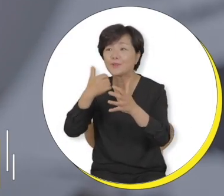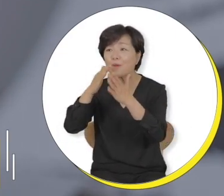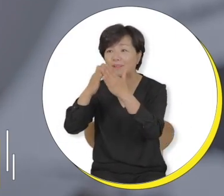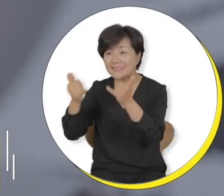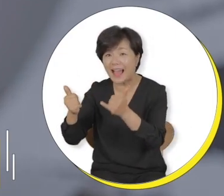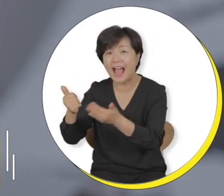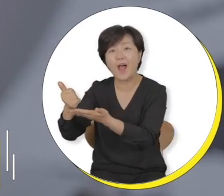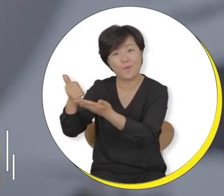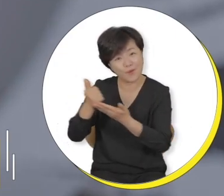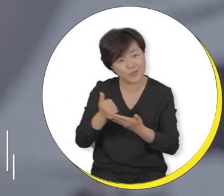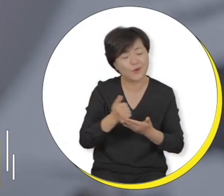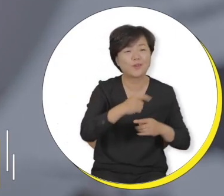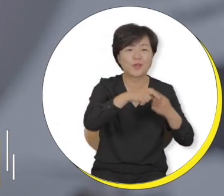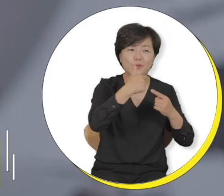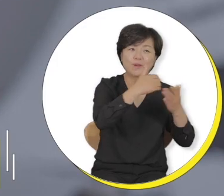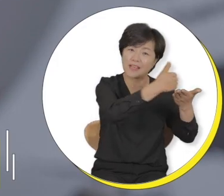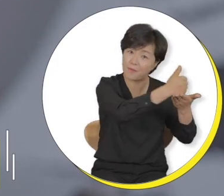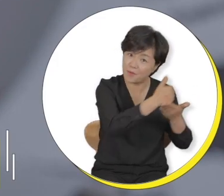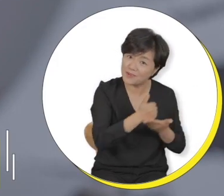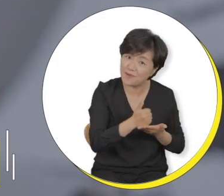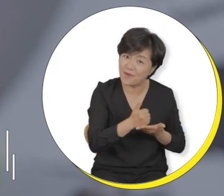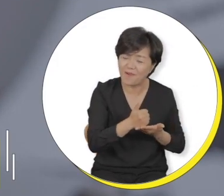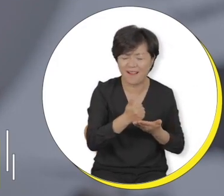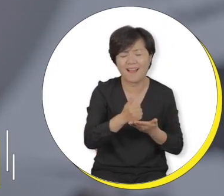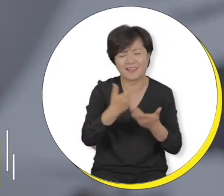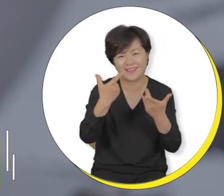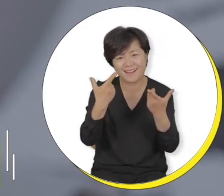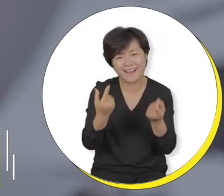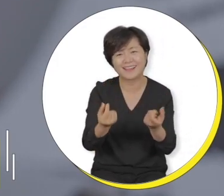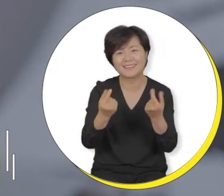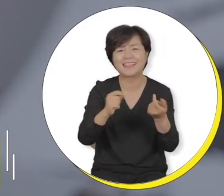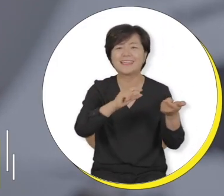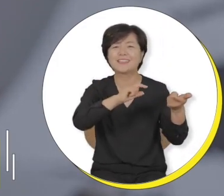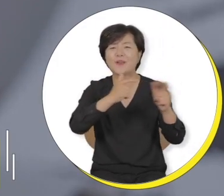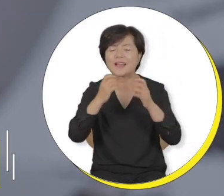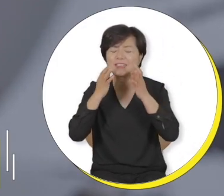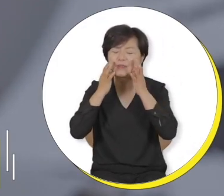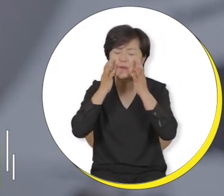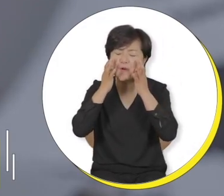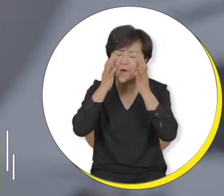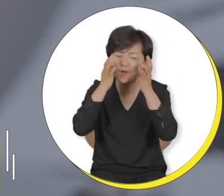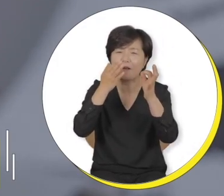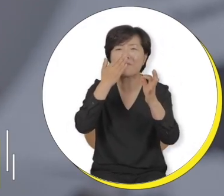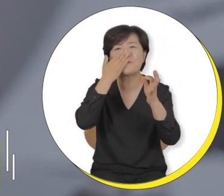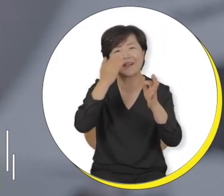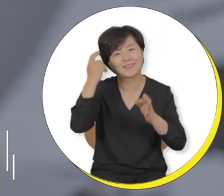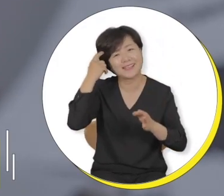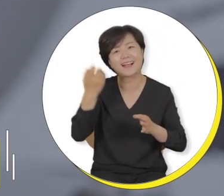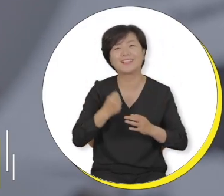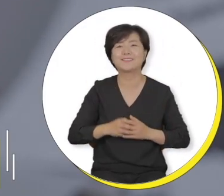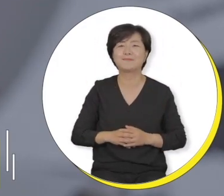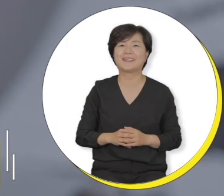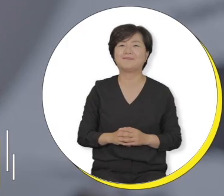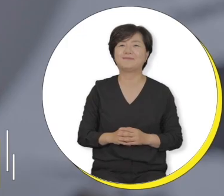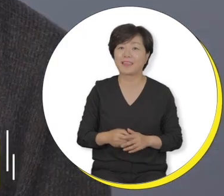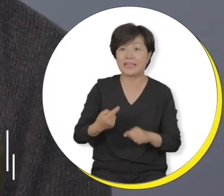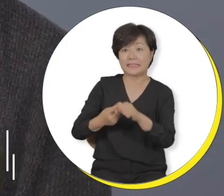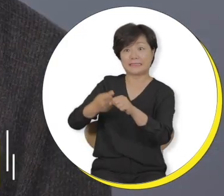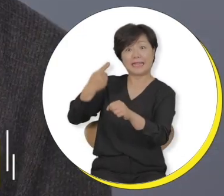축제에 모신다거나 수어 통역사를 현장에 배치하거나 이런 다양한 노력들을 할 수 있다고 생각이 듭니다.